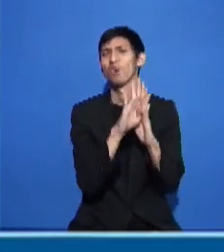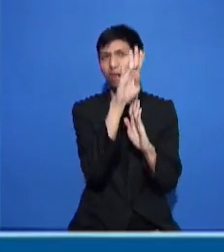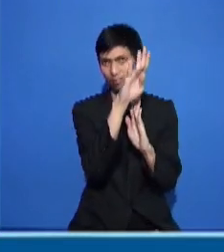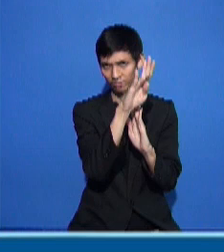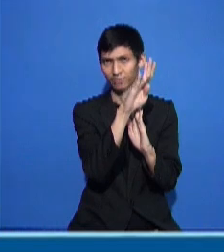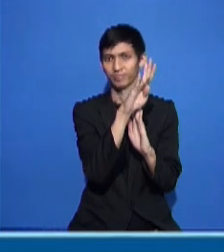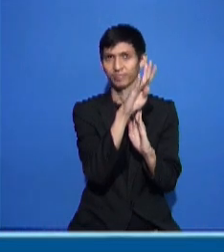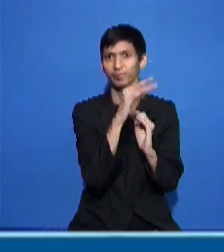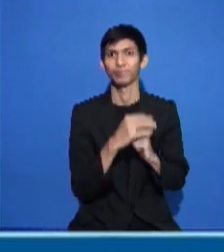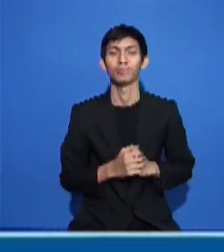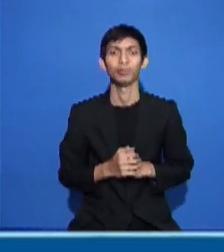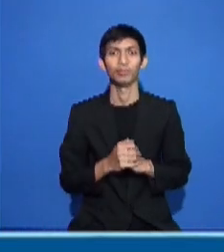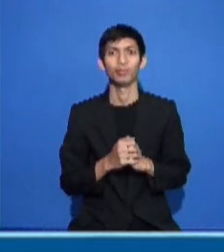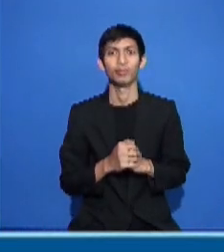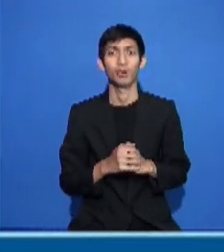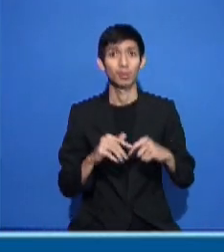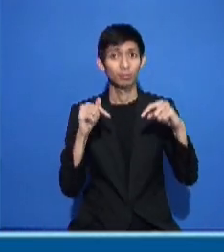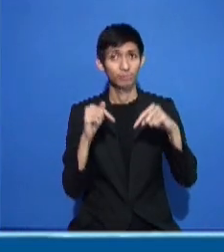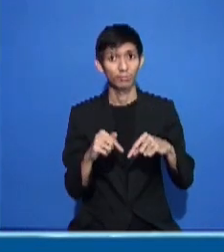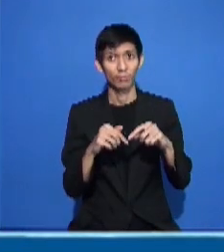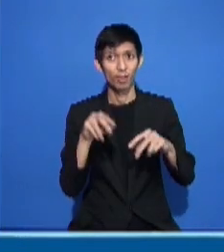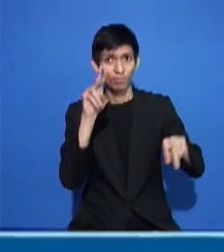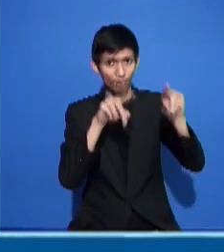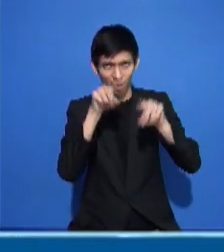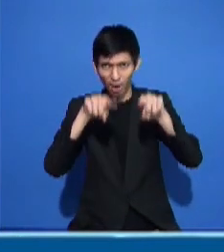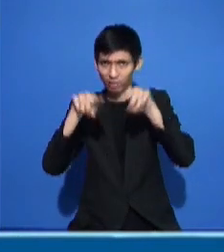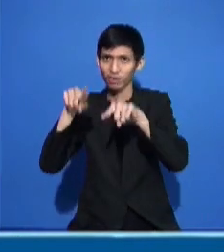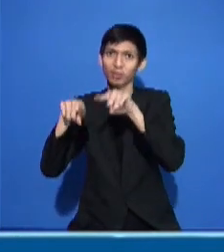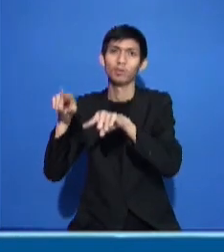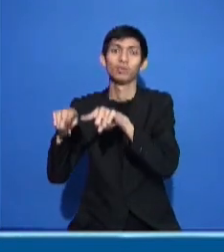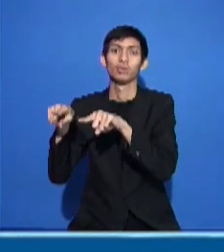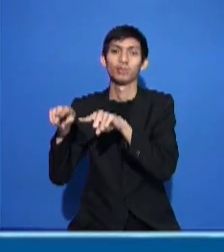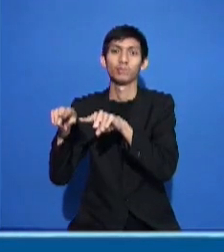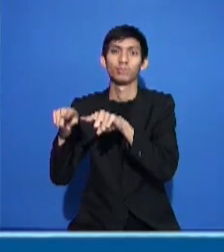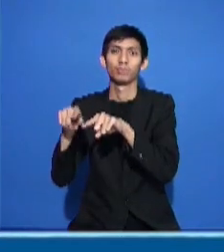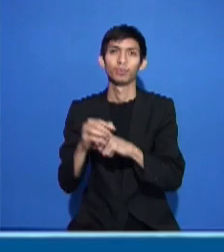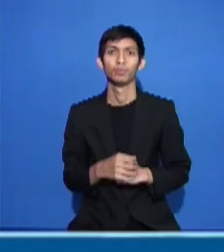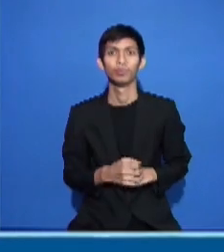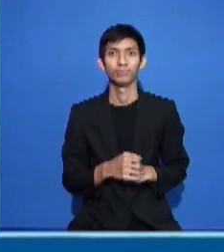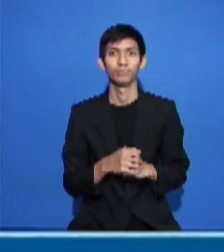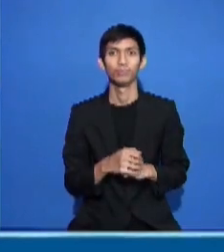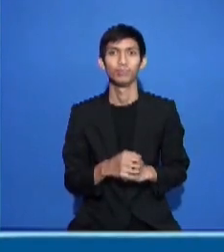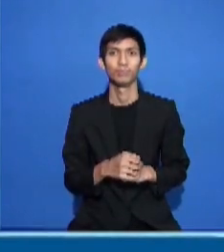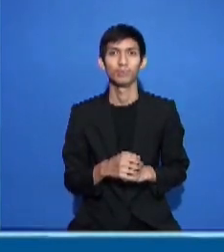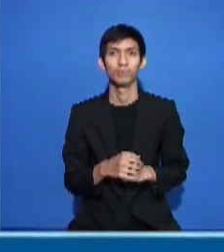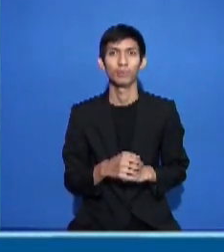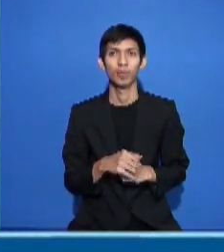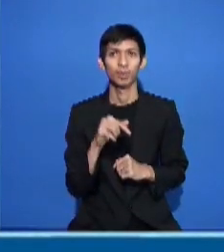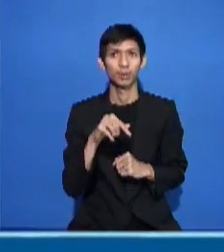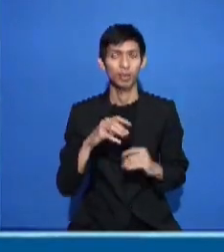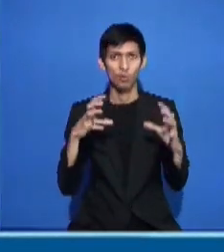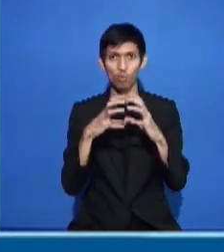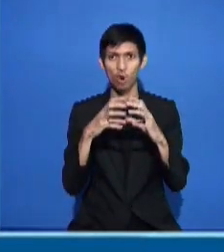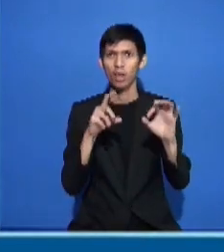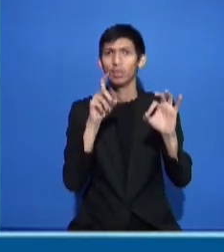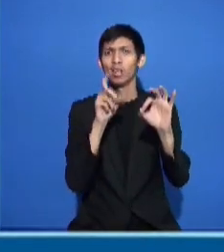menika mangaribawani mindak lan mandhapipun regi wowohan. Kejawi ugi dipun pangaribawani wontenipun mangsa. Ananging